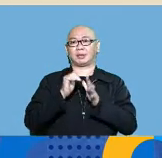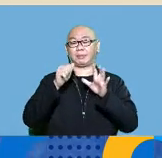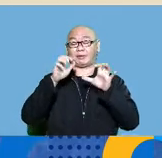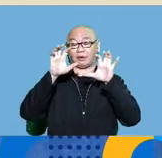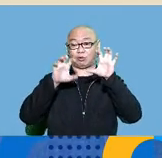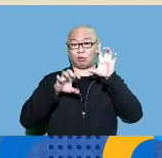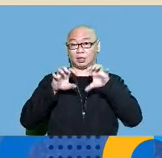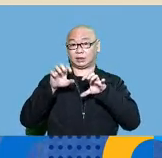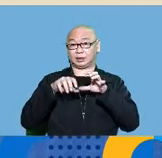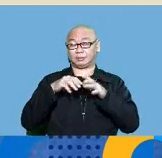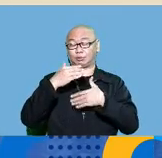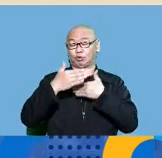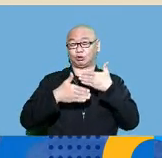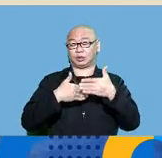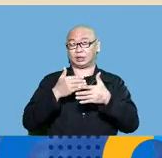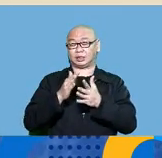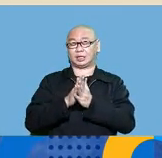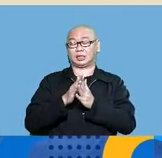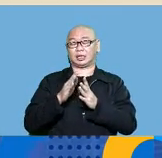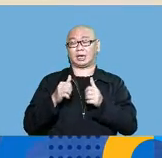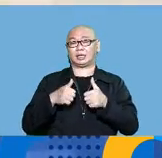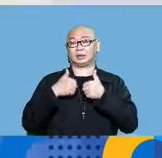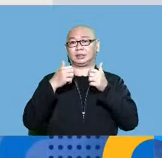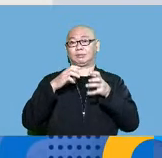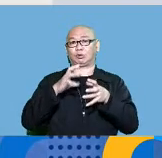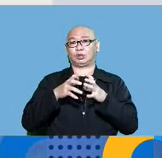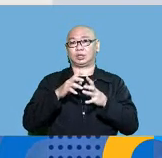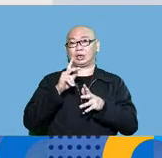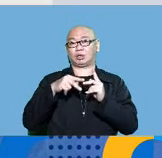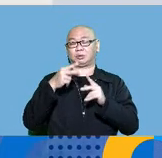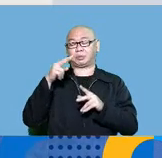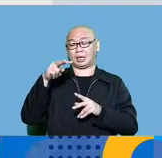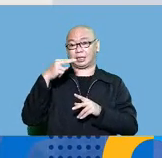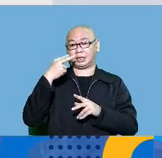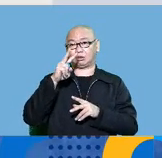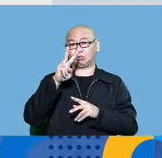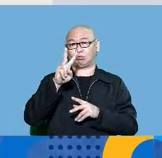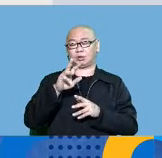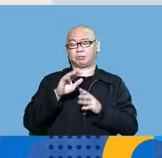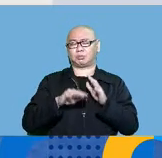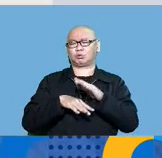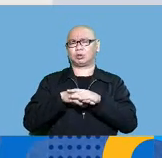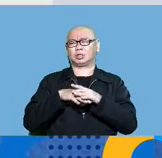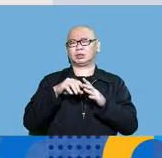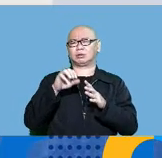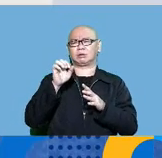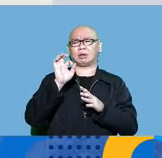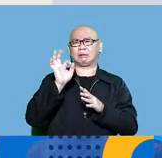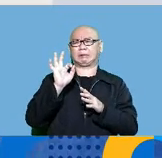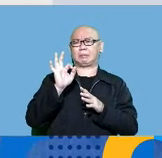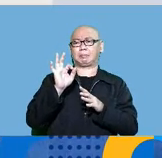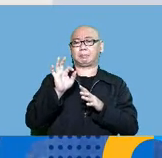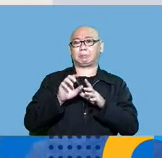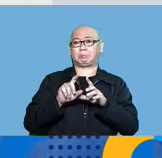proses dan hasil project. Jika diperhatikan antara keduanya sepertinya tidak ada perbedaan, tapi